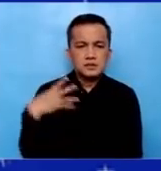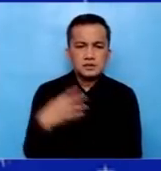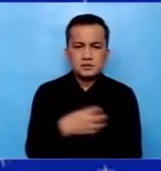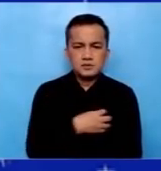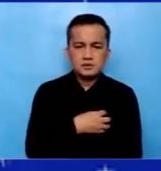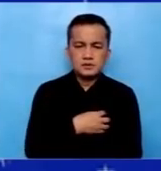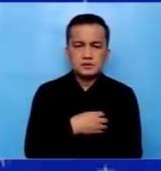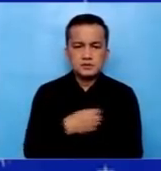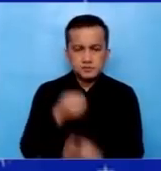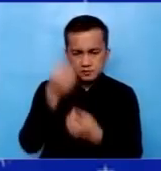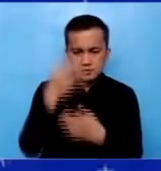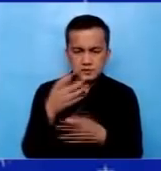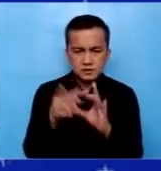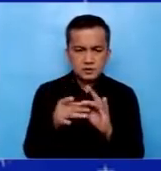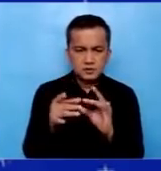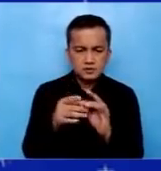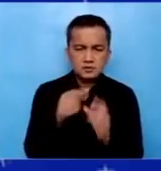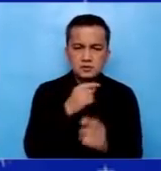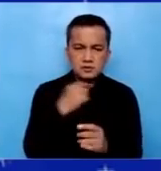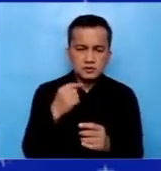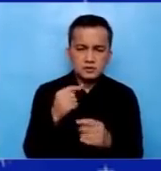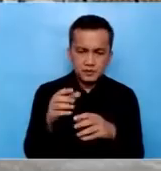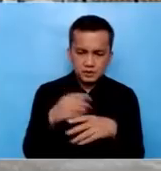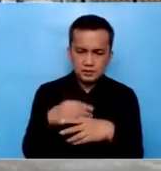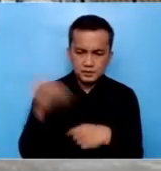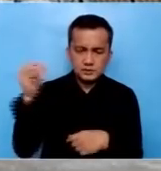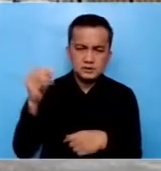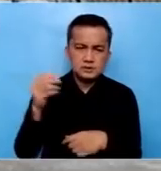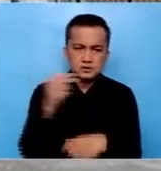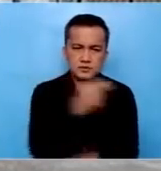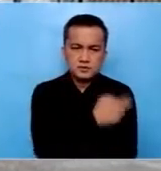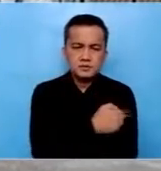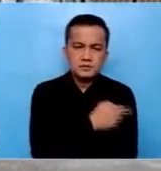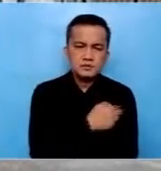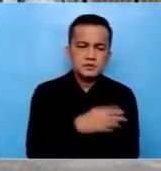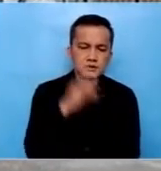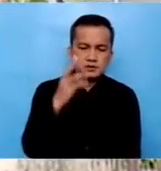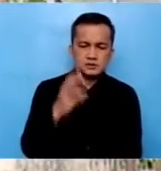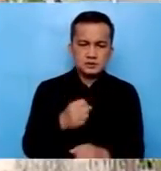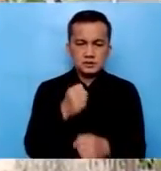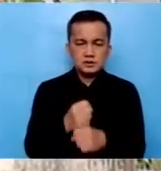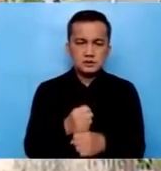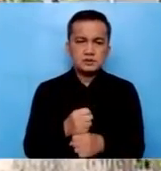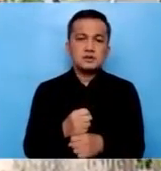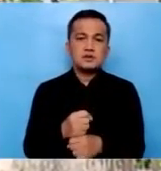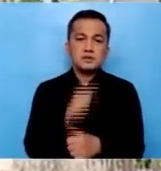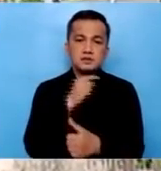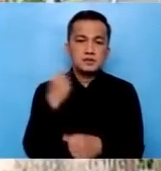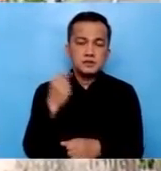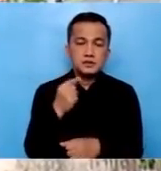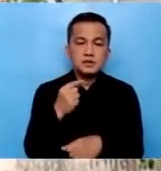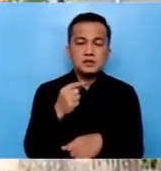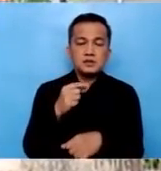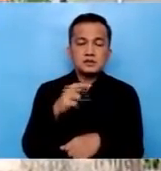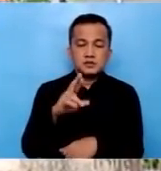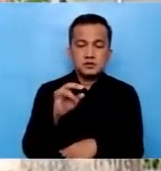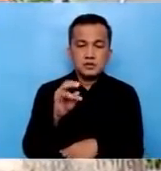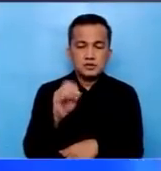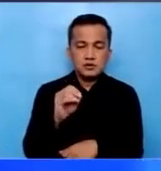magbigay ng saraysay ang pari paglabas niya sa ospital. 6 na taon ng kura paroko sa Rosario, Cavite, ang paring si